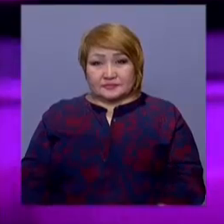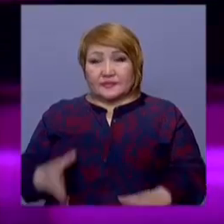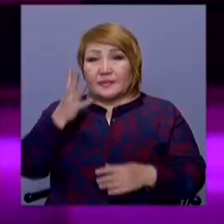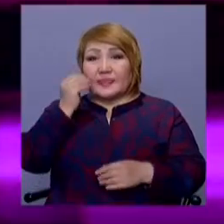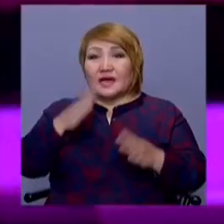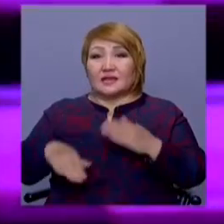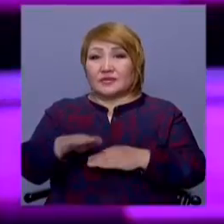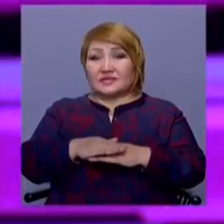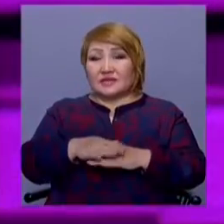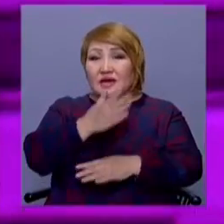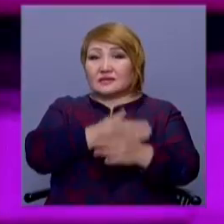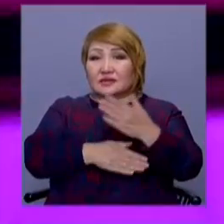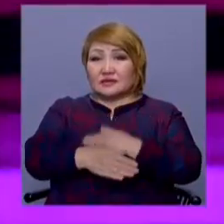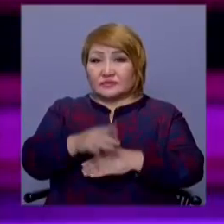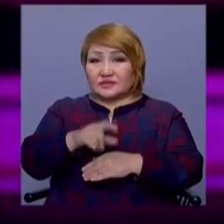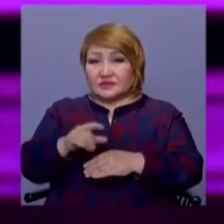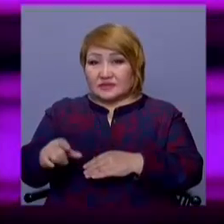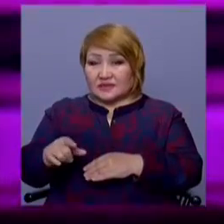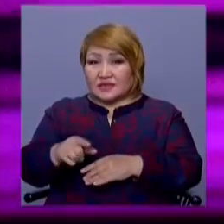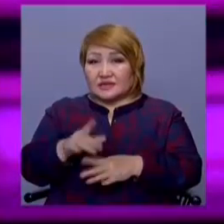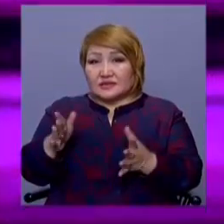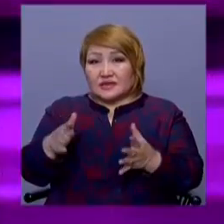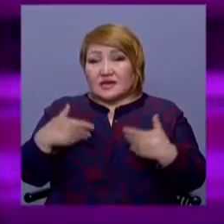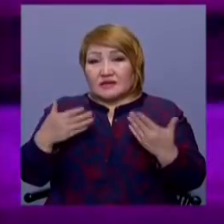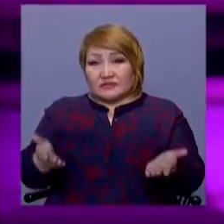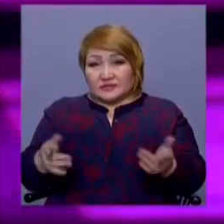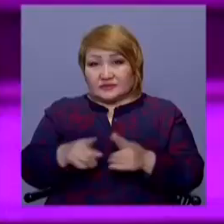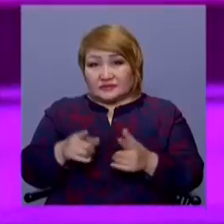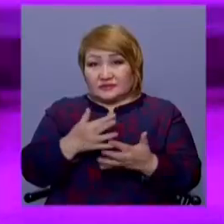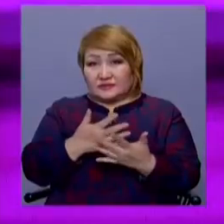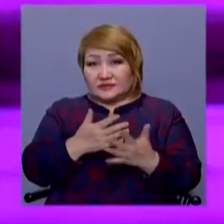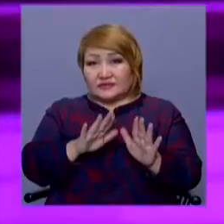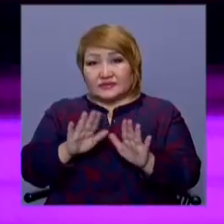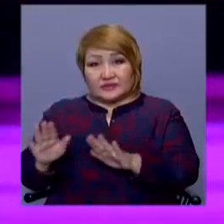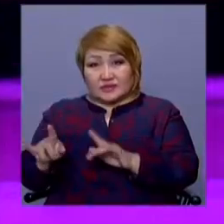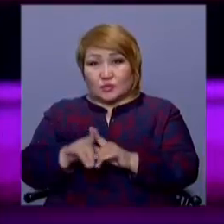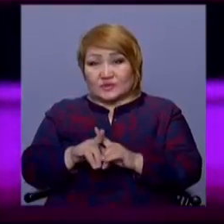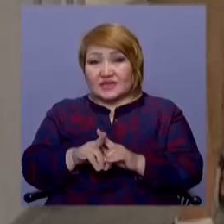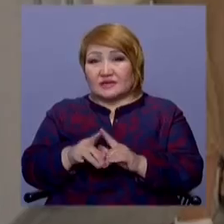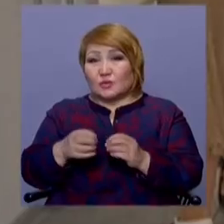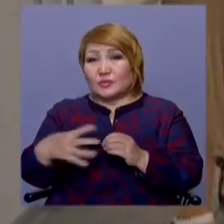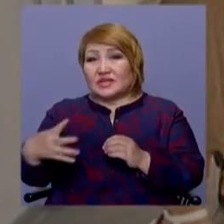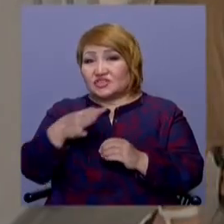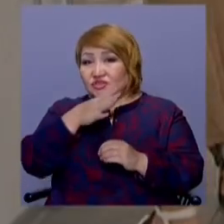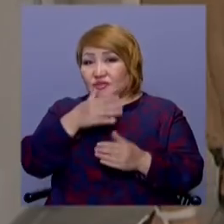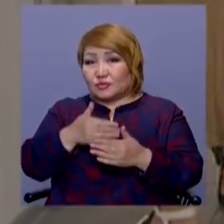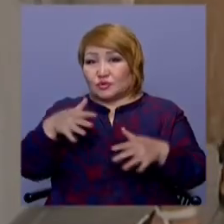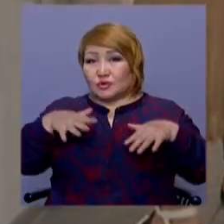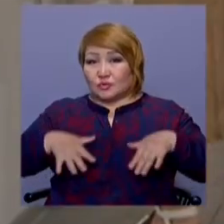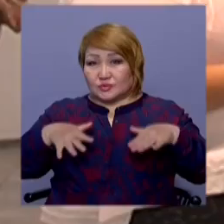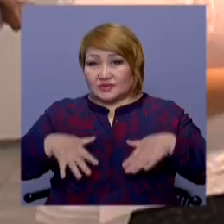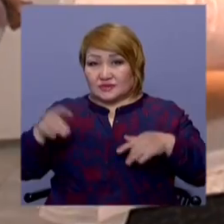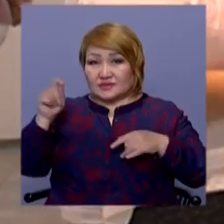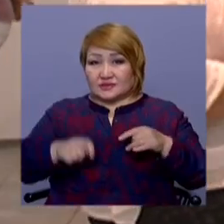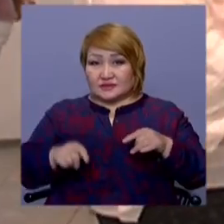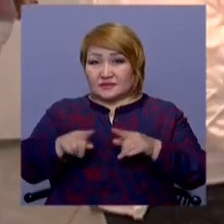Алматыда зағип жандардың қолынан шыққан суреттер көрмеге қойылды. Ерекше жобаны осыдан 15 жыл бұрын Грузиядан келген суретші